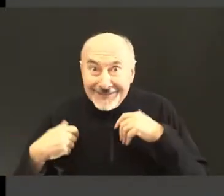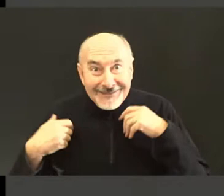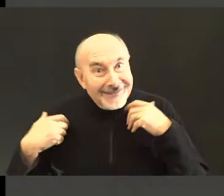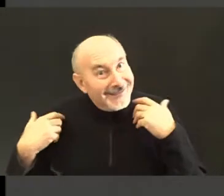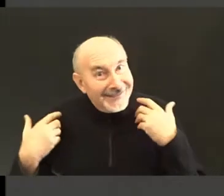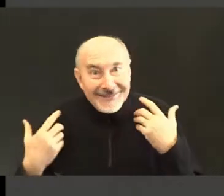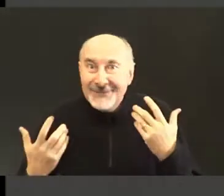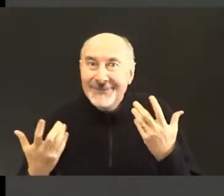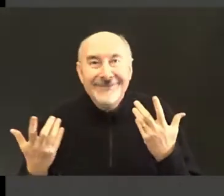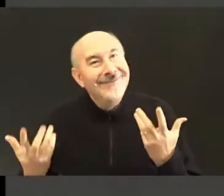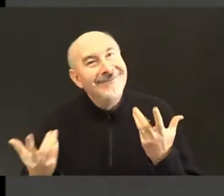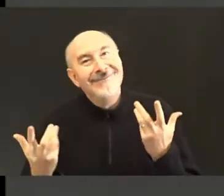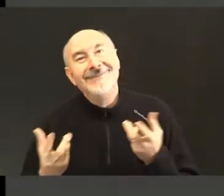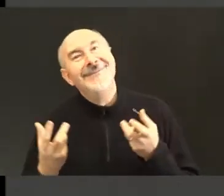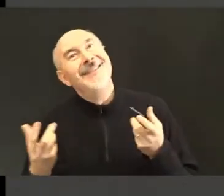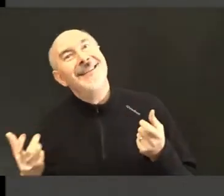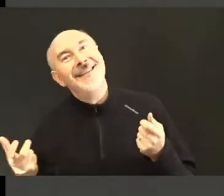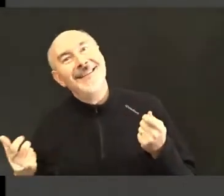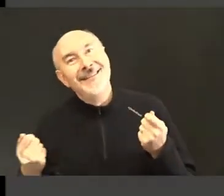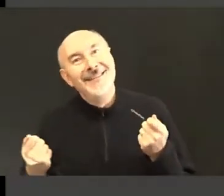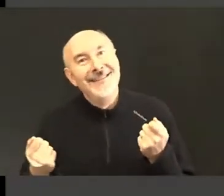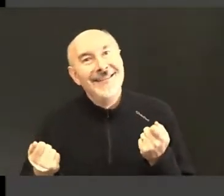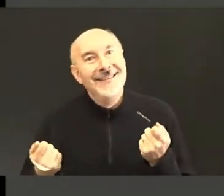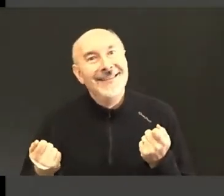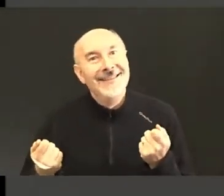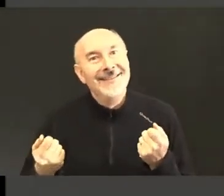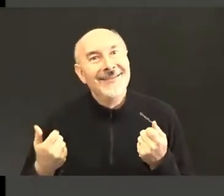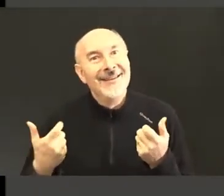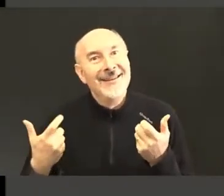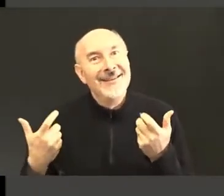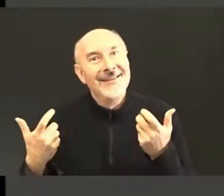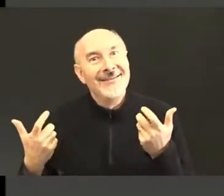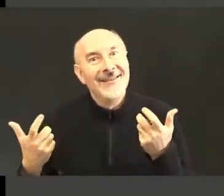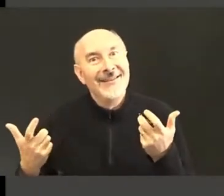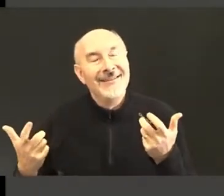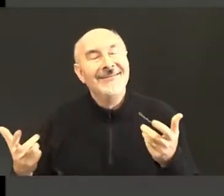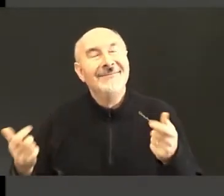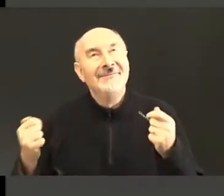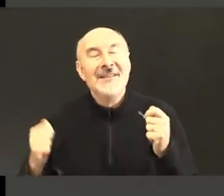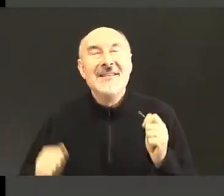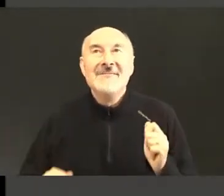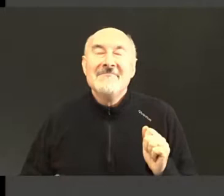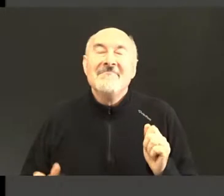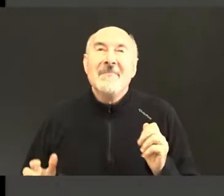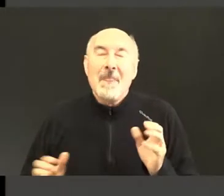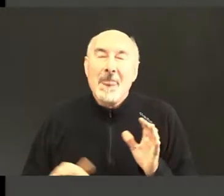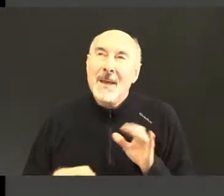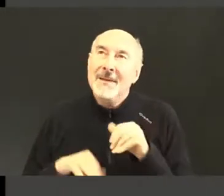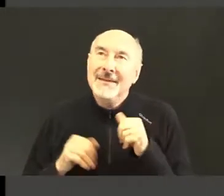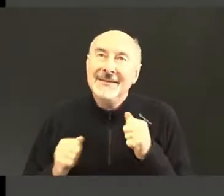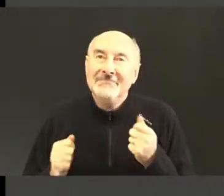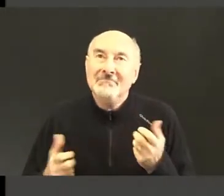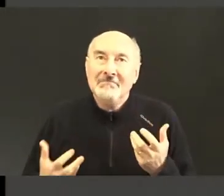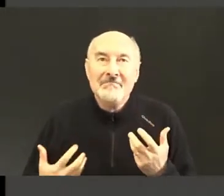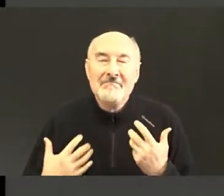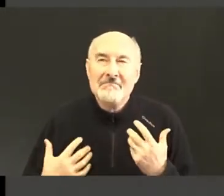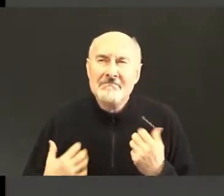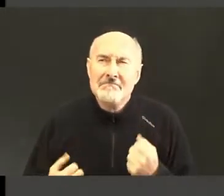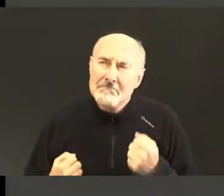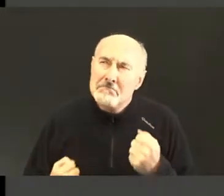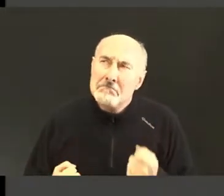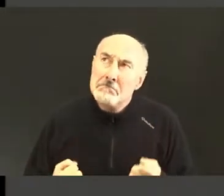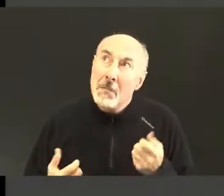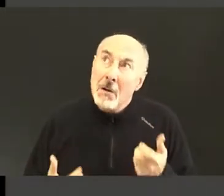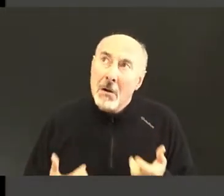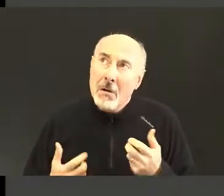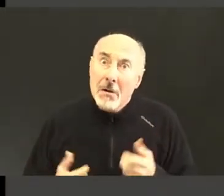eccomi. Il fascino della politica e il richiamo morale all'azione civica sono stati per me